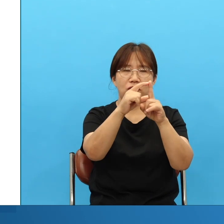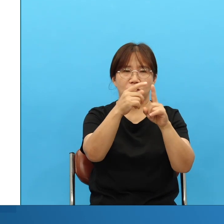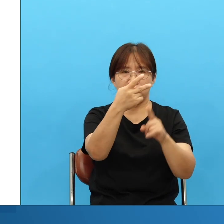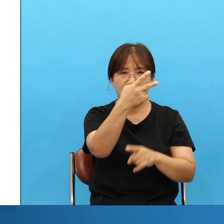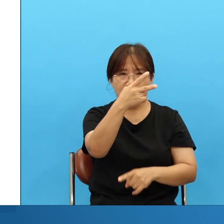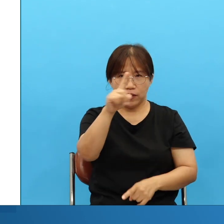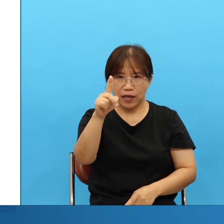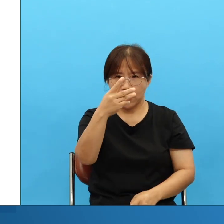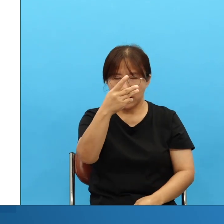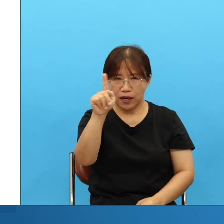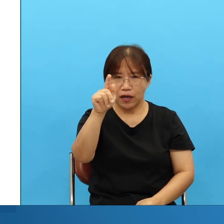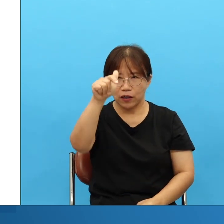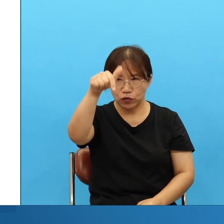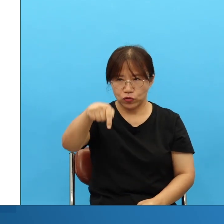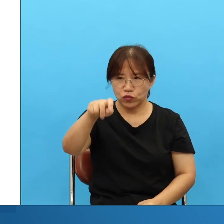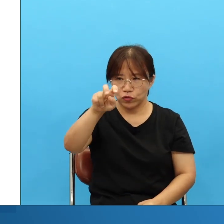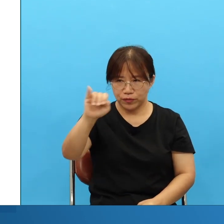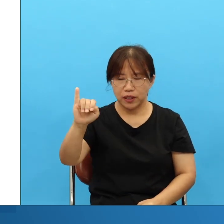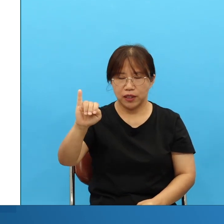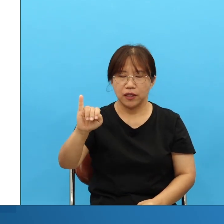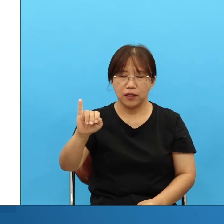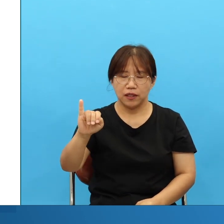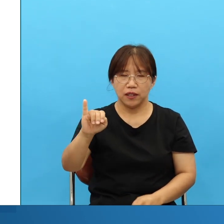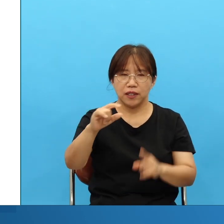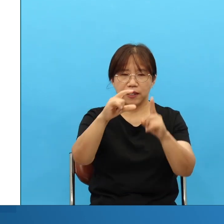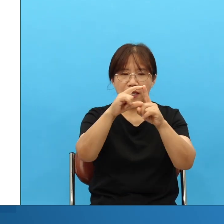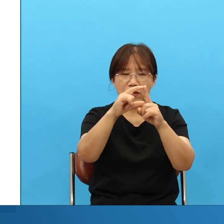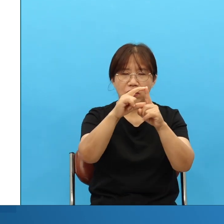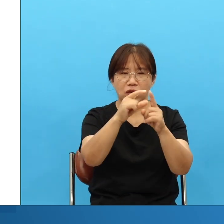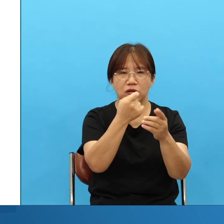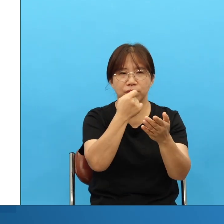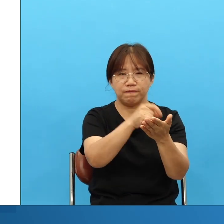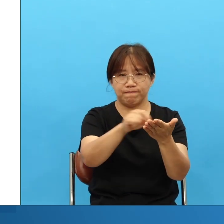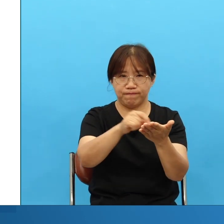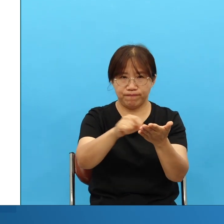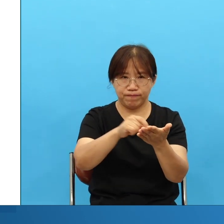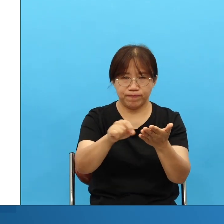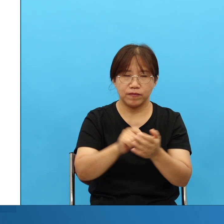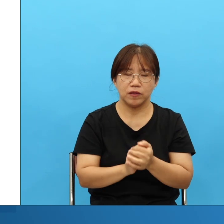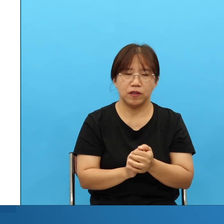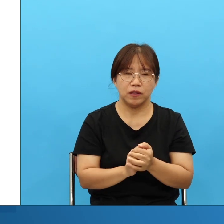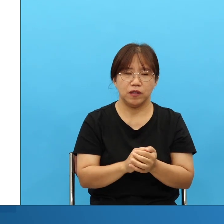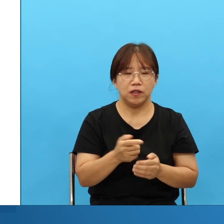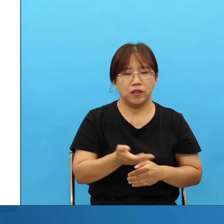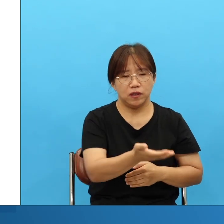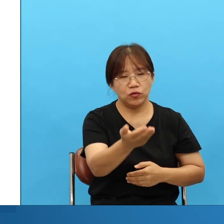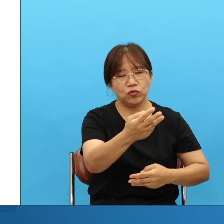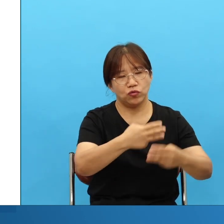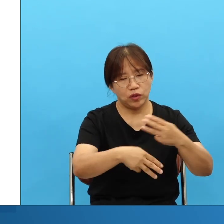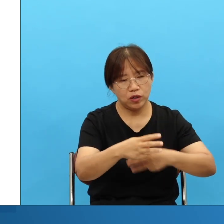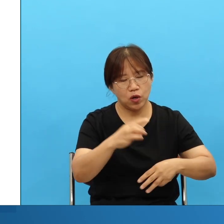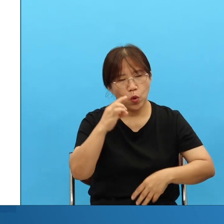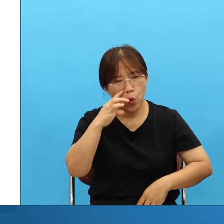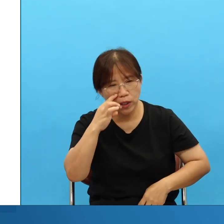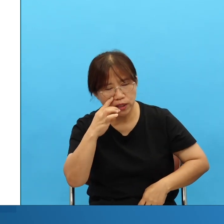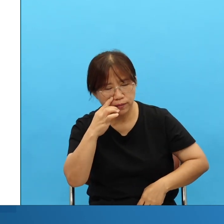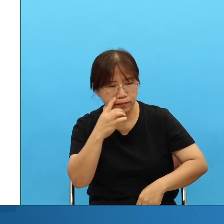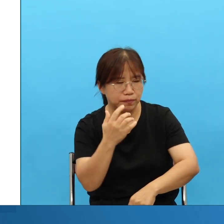우리 후대들은 이 호기심으로라도 마약을 안 접했으면 좋겠다. 그게 제가 이 책에 담은